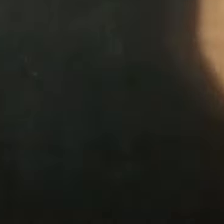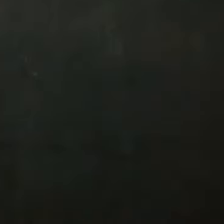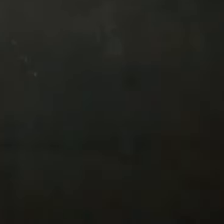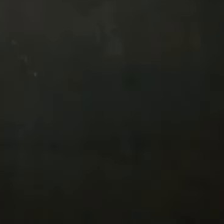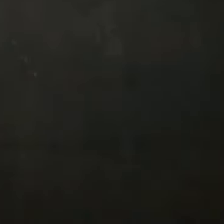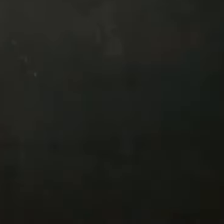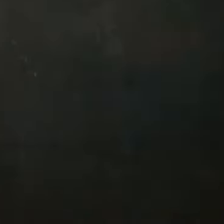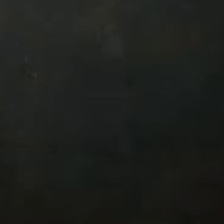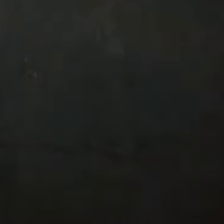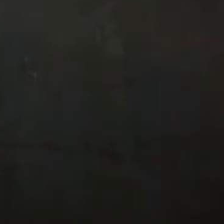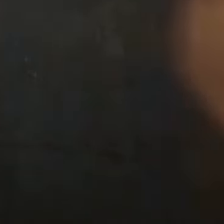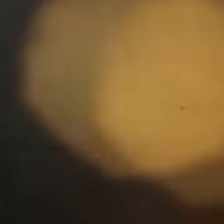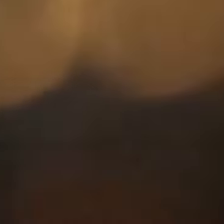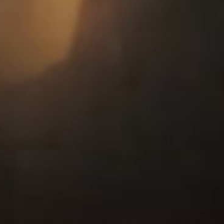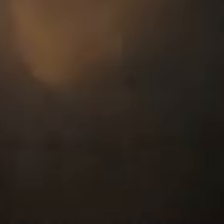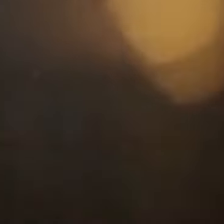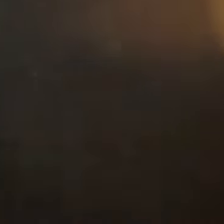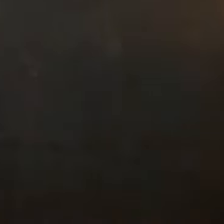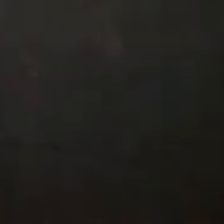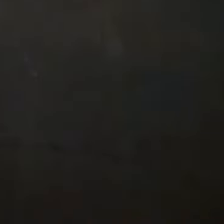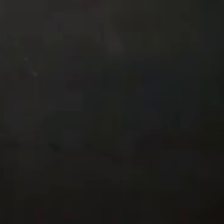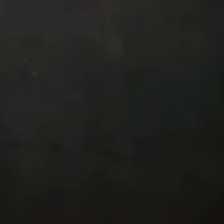그렇군요 n